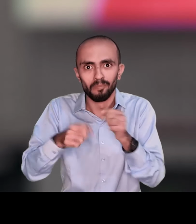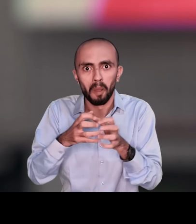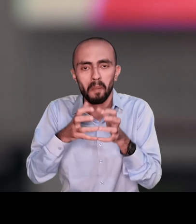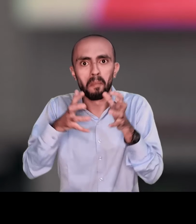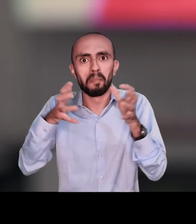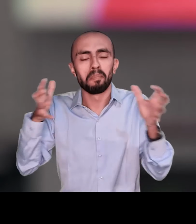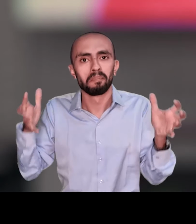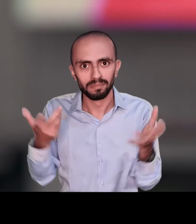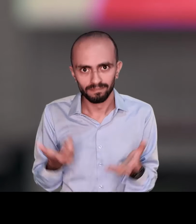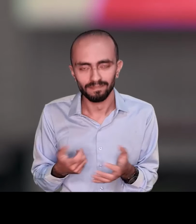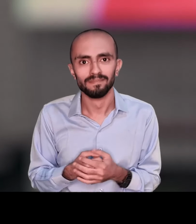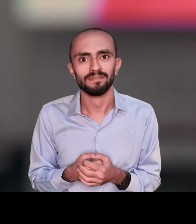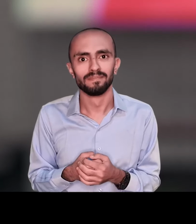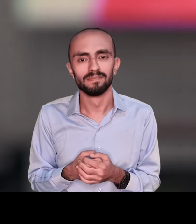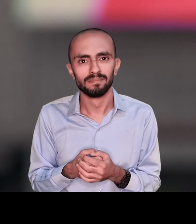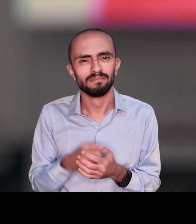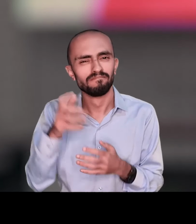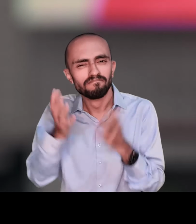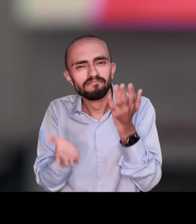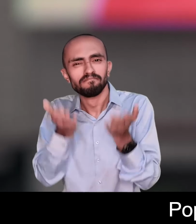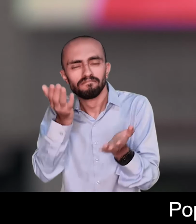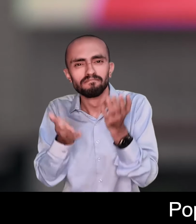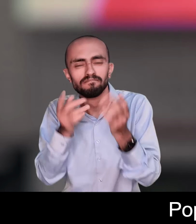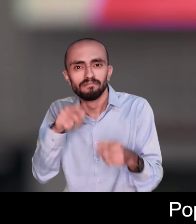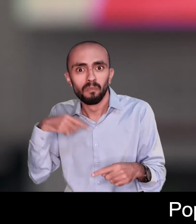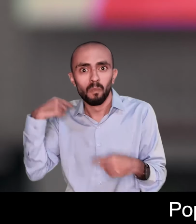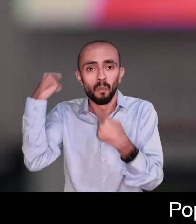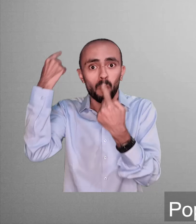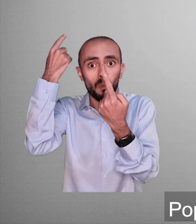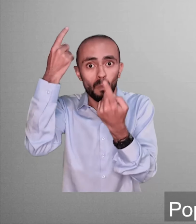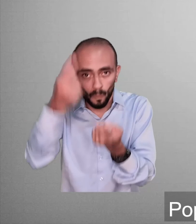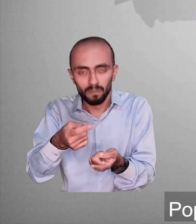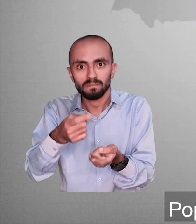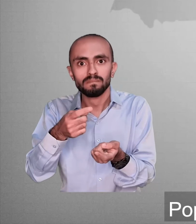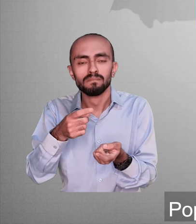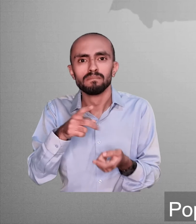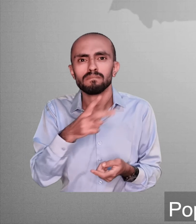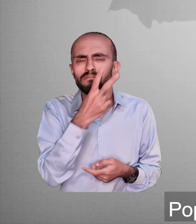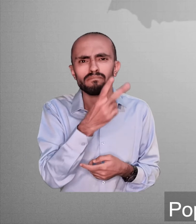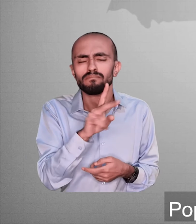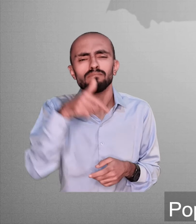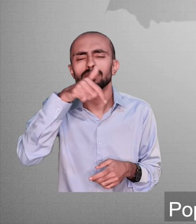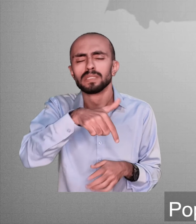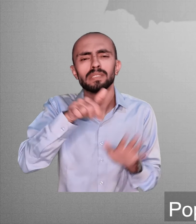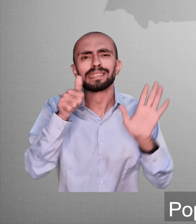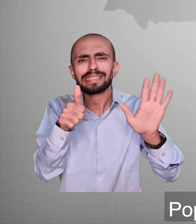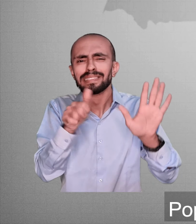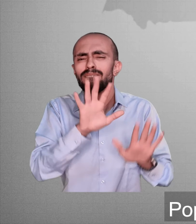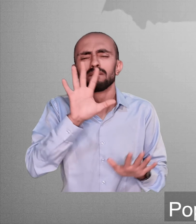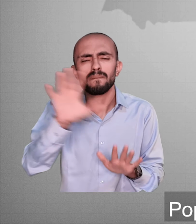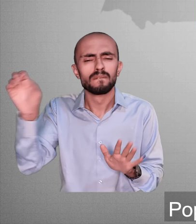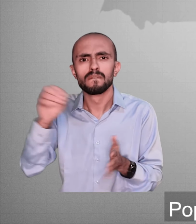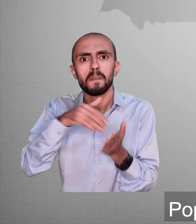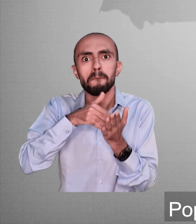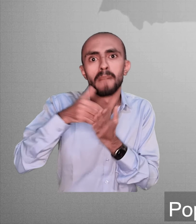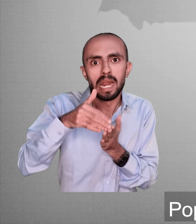في معدلات الخصوبة بأقل سرعة، ومن المتوقع أن يصل عدد السكان بالمنطقة